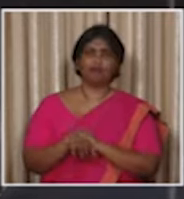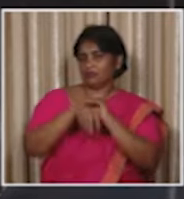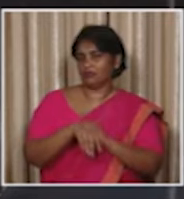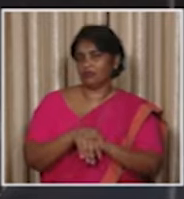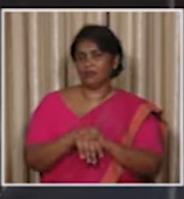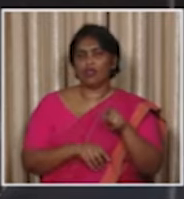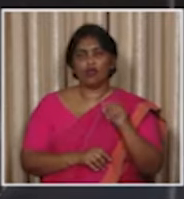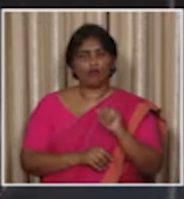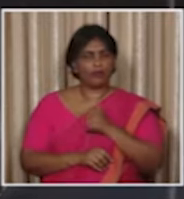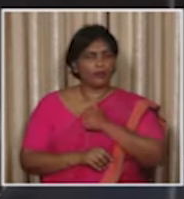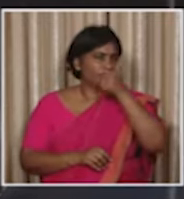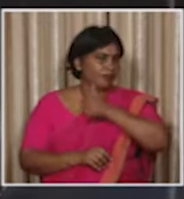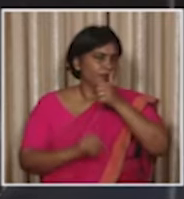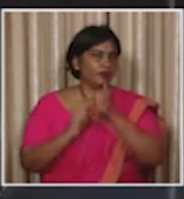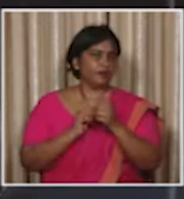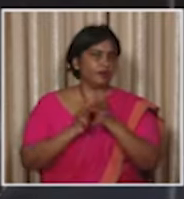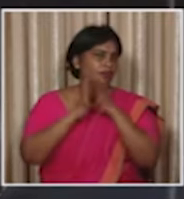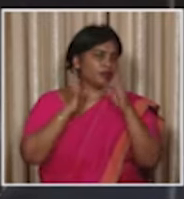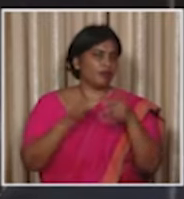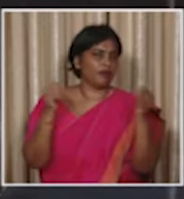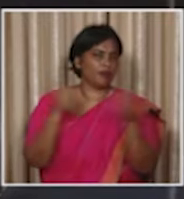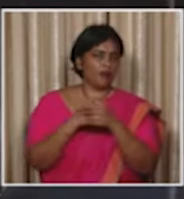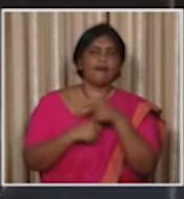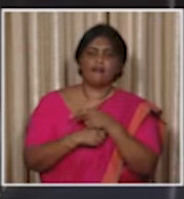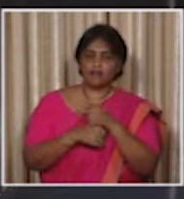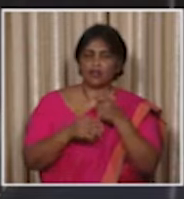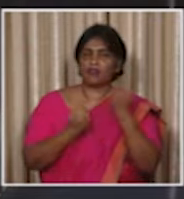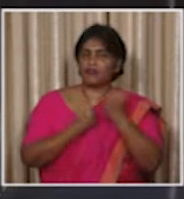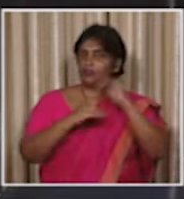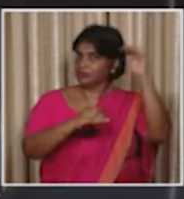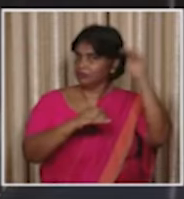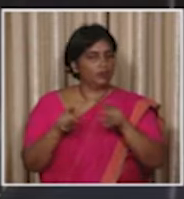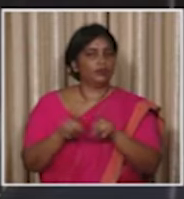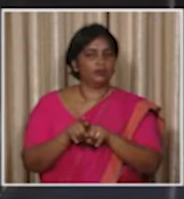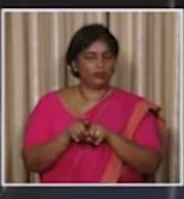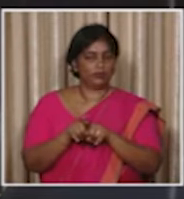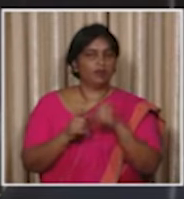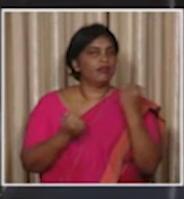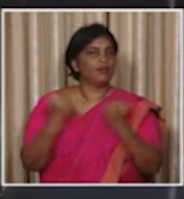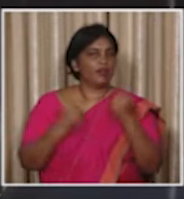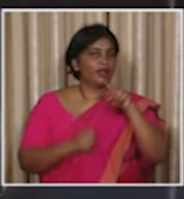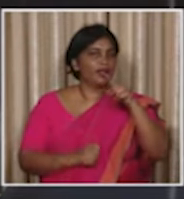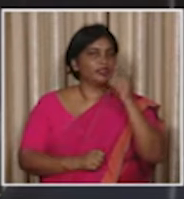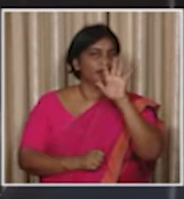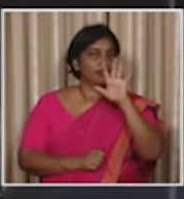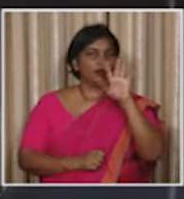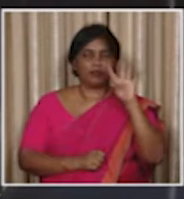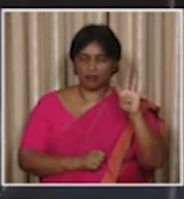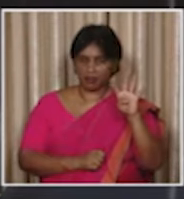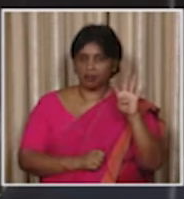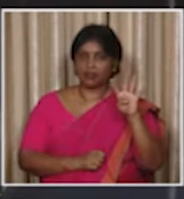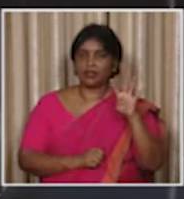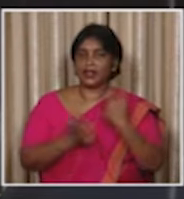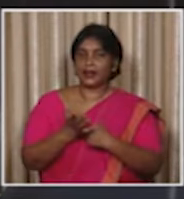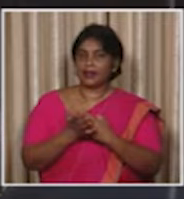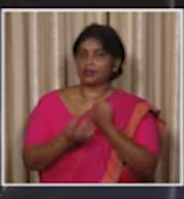කාරණා. දූෂිත ක්‍රියාවලි බොහොමයක් සිද්ධ වෙලා තියෙනවා කියලා මේ වාහන ආනයනය කරනකොට. වාහන 154ක